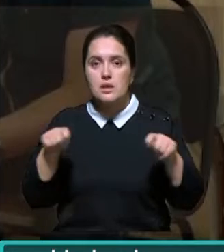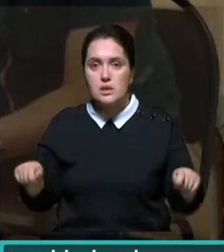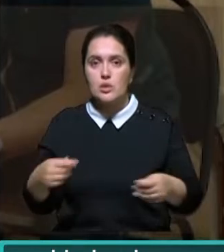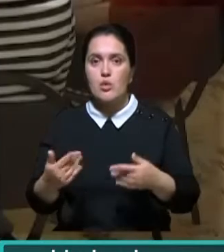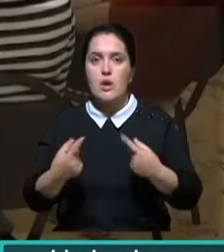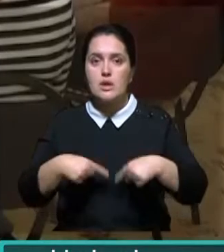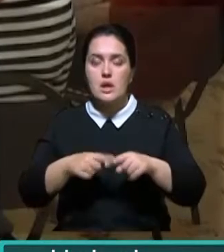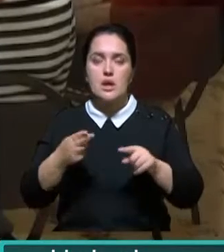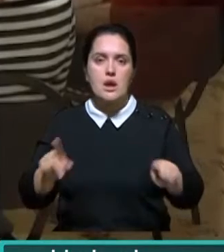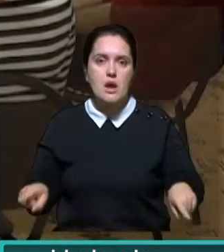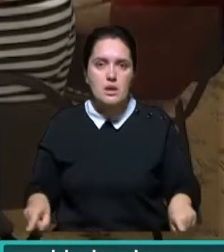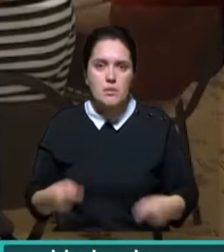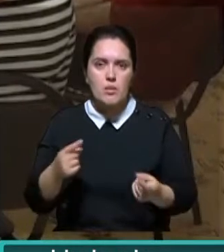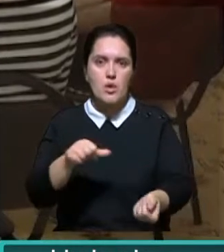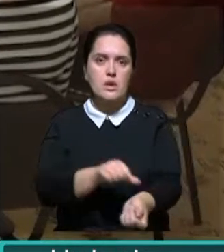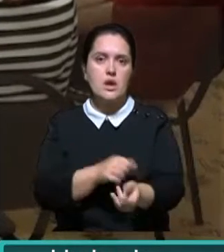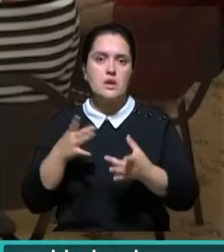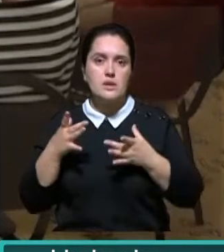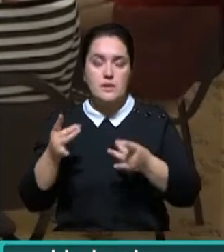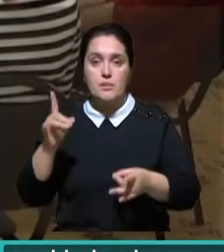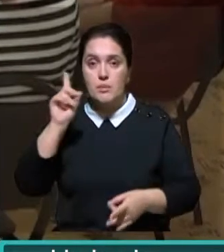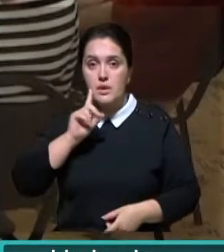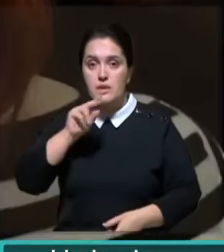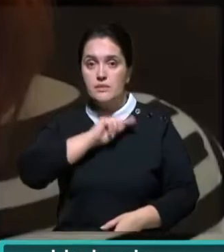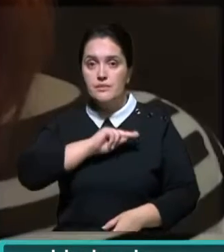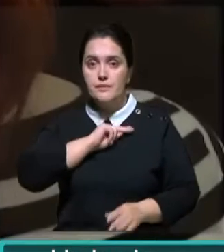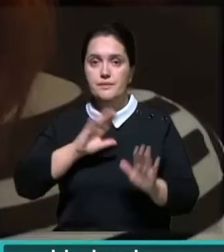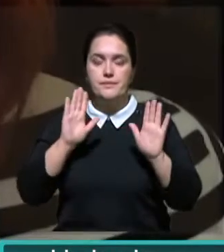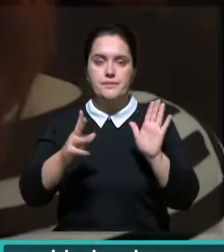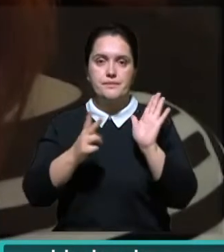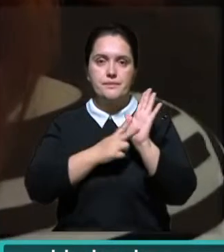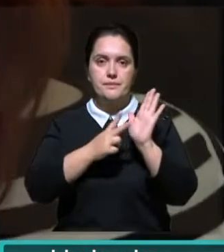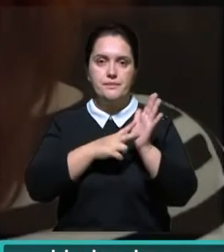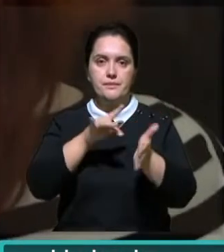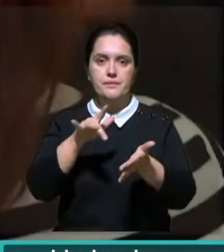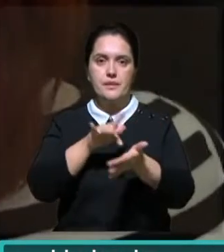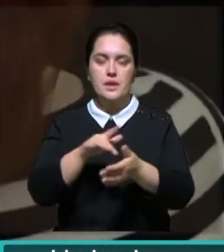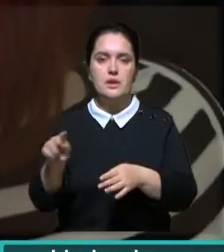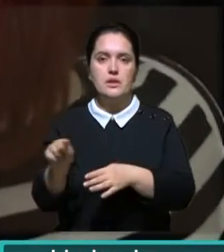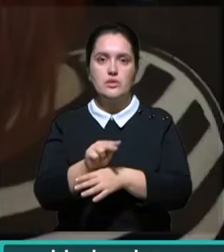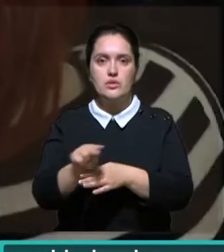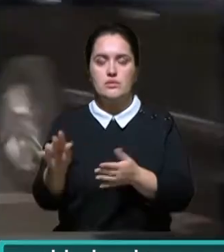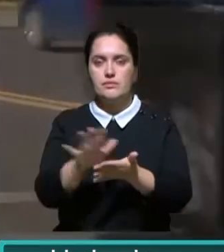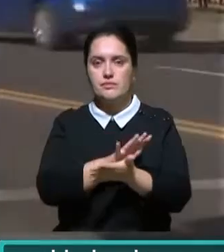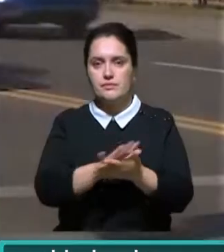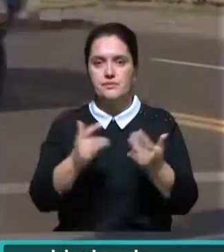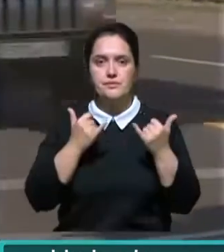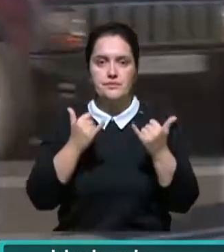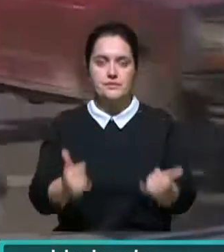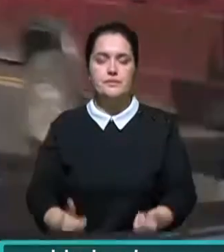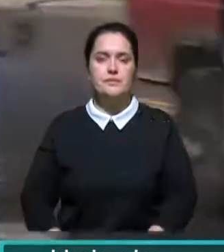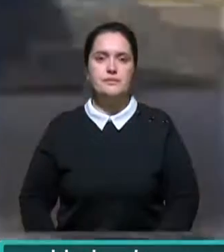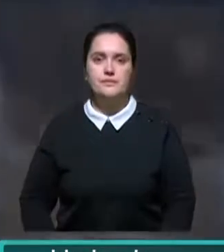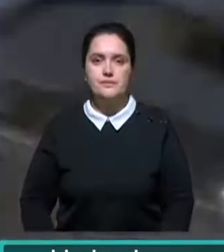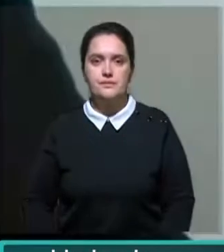новые отделения для реабилитации наркозависимых. Пока что они функционируют только в 7 регионах. Лечение проводится